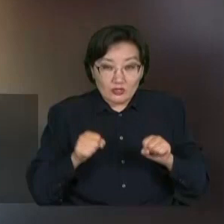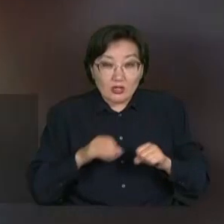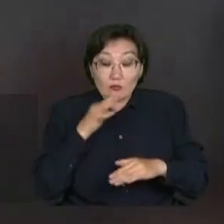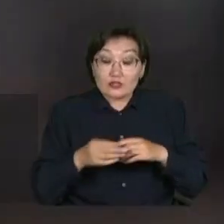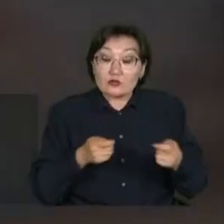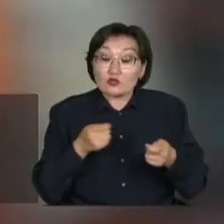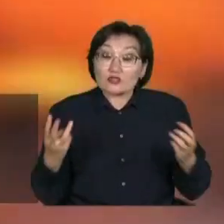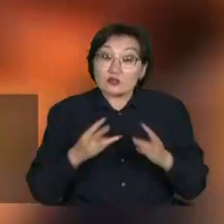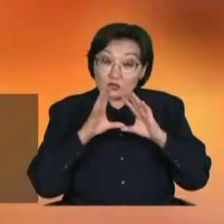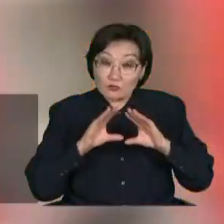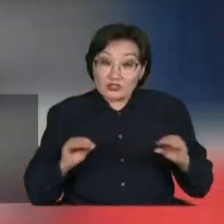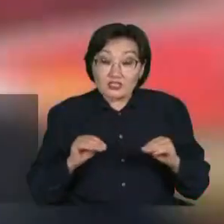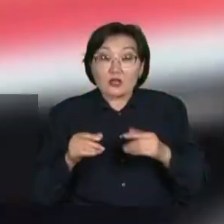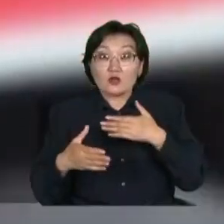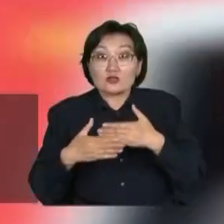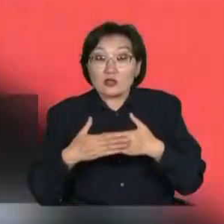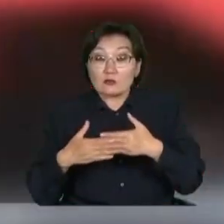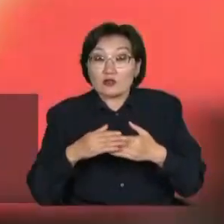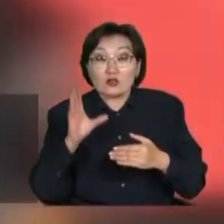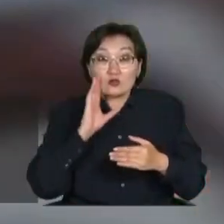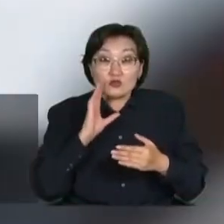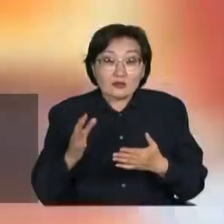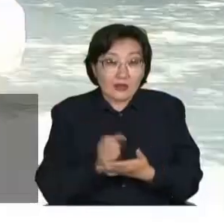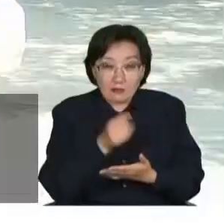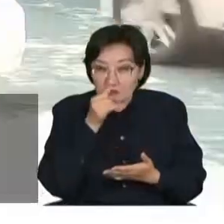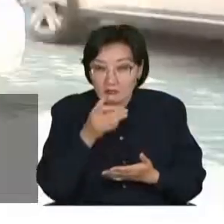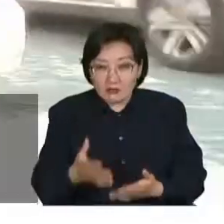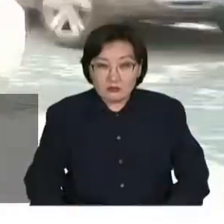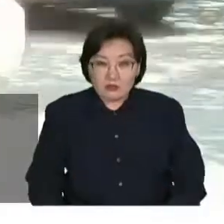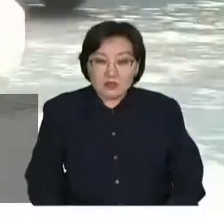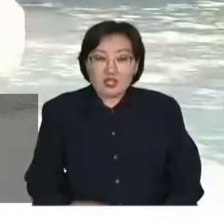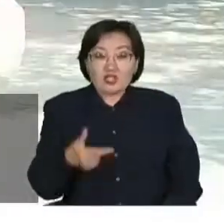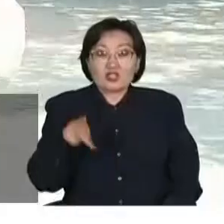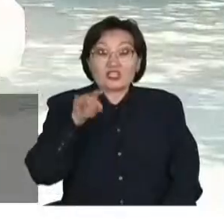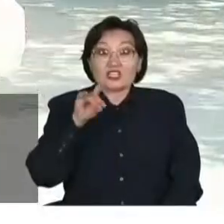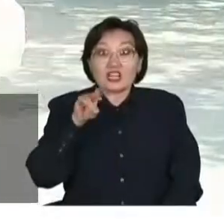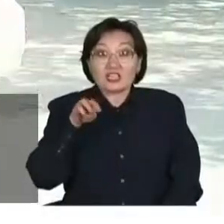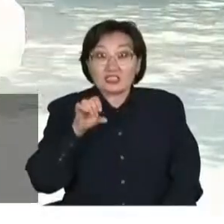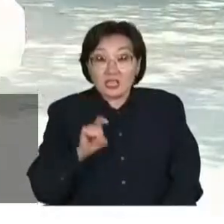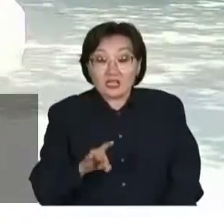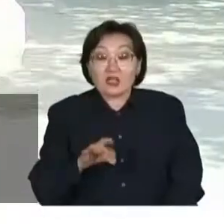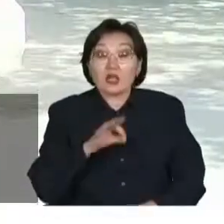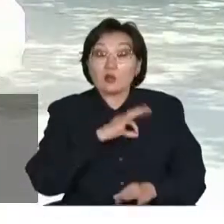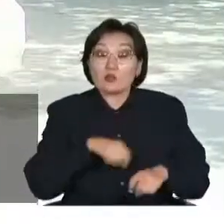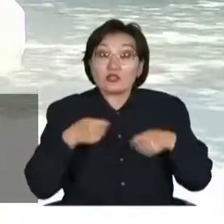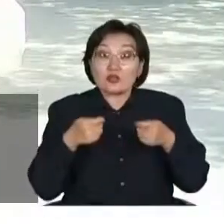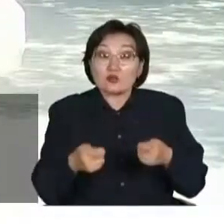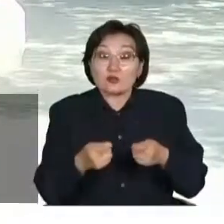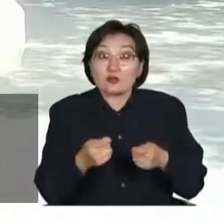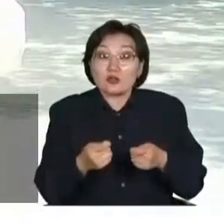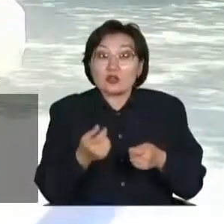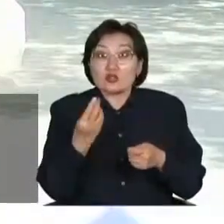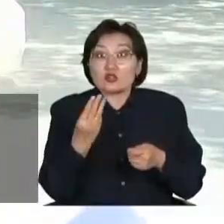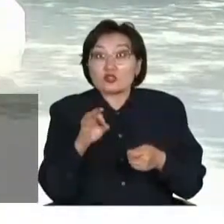Жауаптылар жалынды сөндіру үшін жақын жерден тіршілік дәрін таппаған. Бұл гидранттар пайдалануға берілген кезде штоктары жылжып